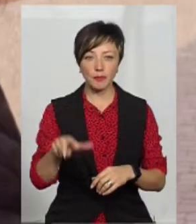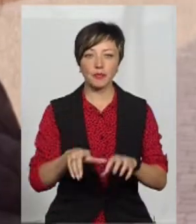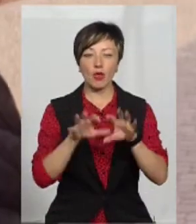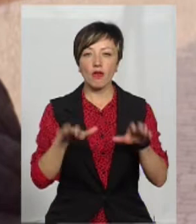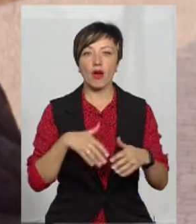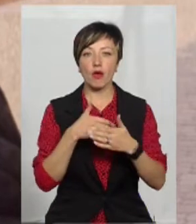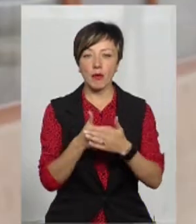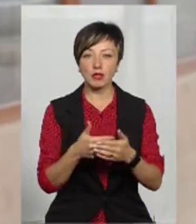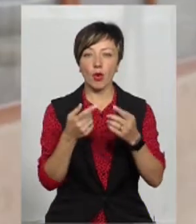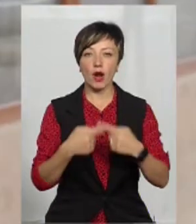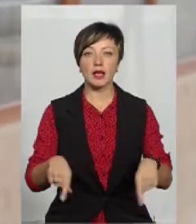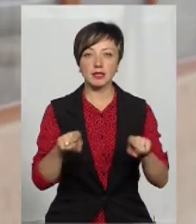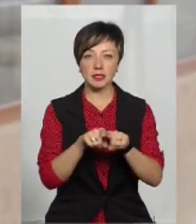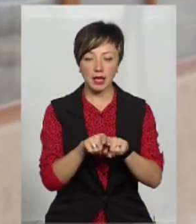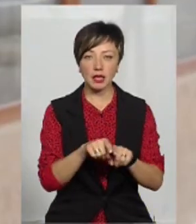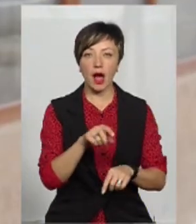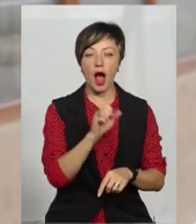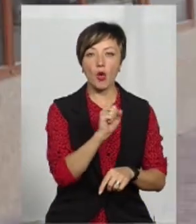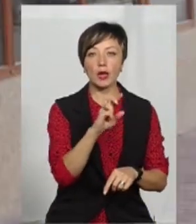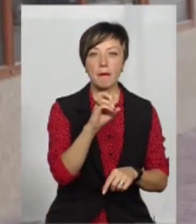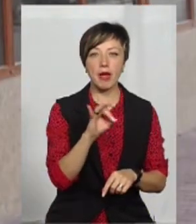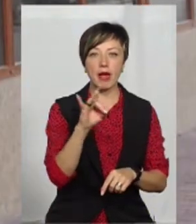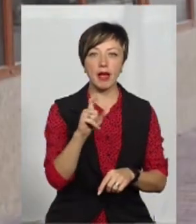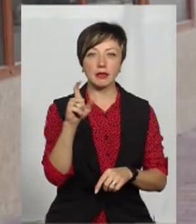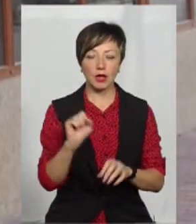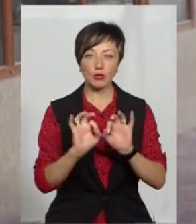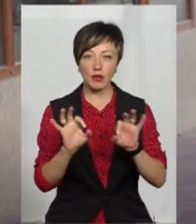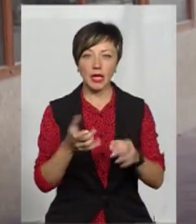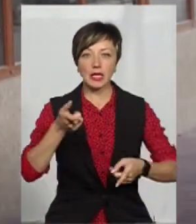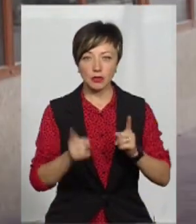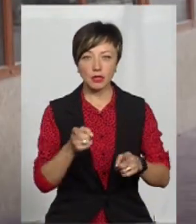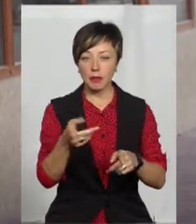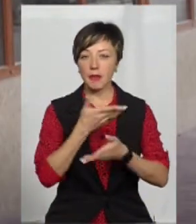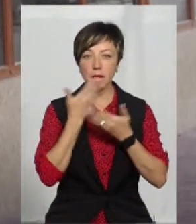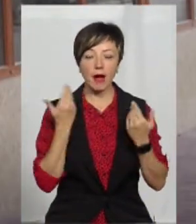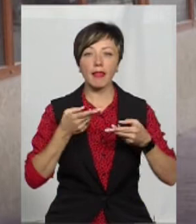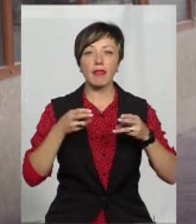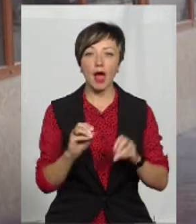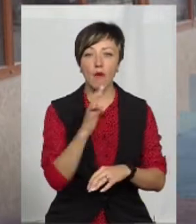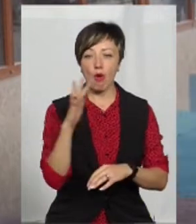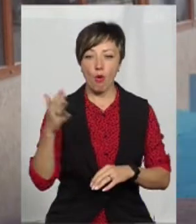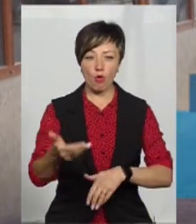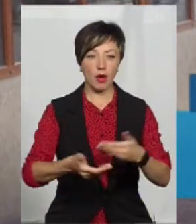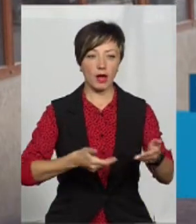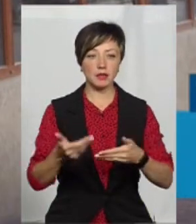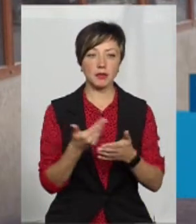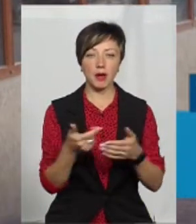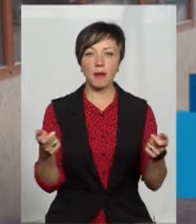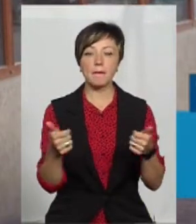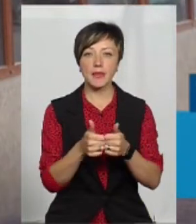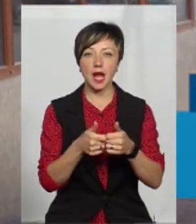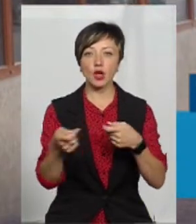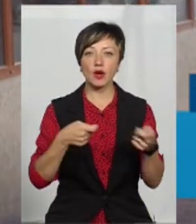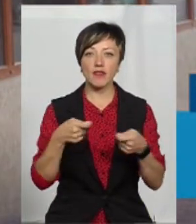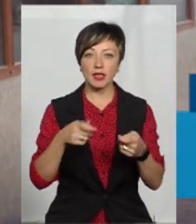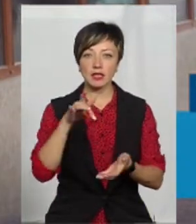організації «Жіночий антикорупційний рух» Альона Береза розповіла. Там дійсно немає де прогулятися. Там, якщо навіть взяти коло торгівельного центру, там